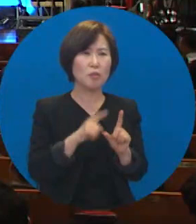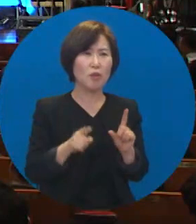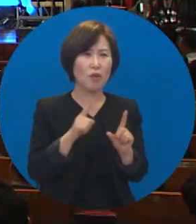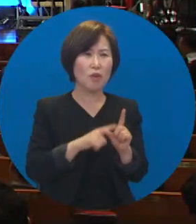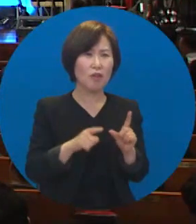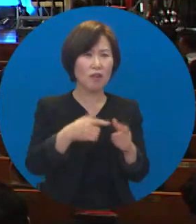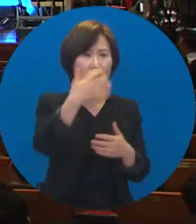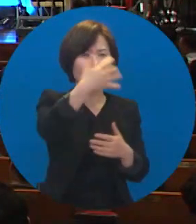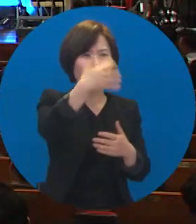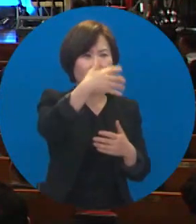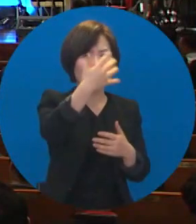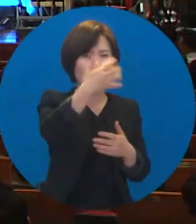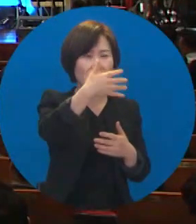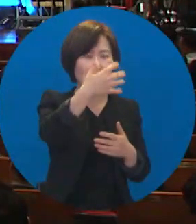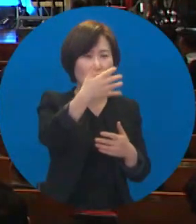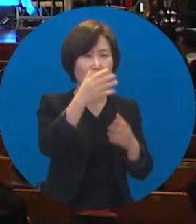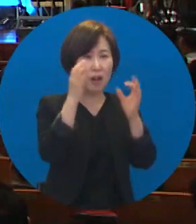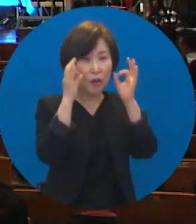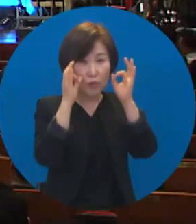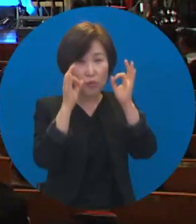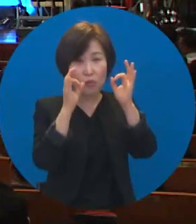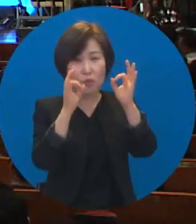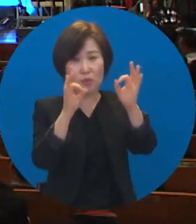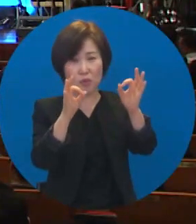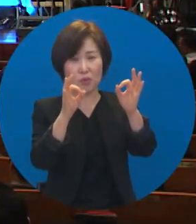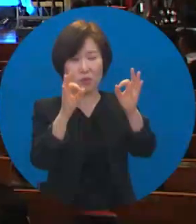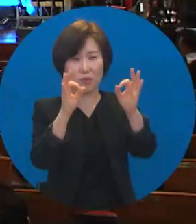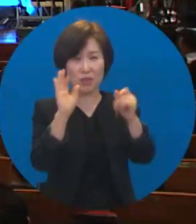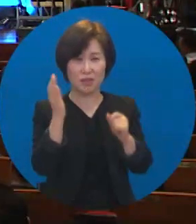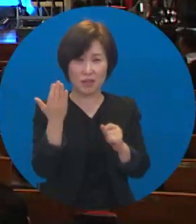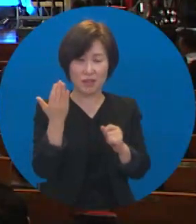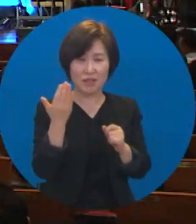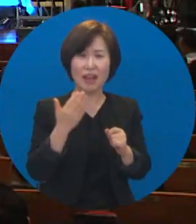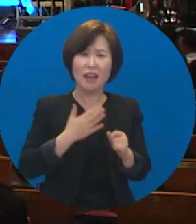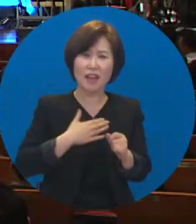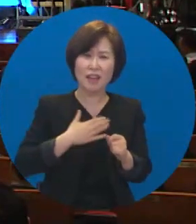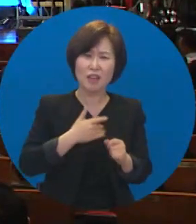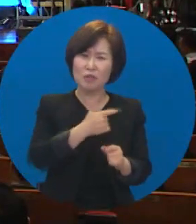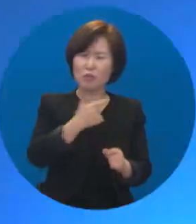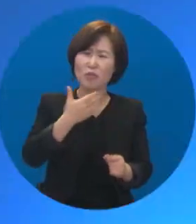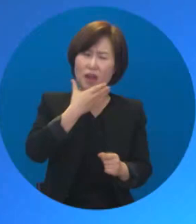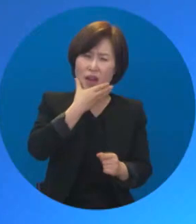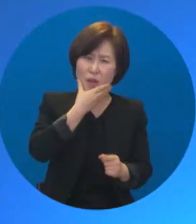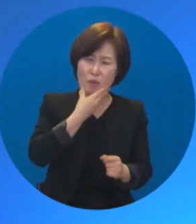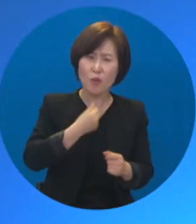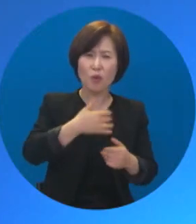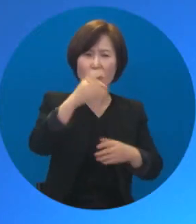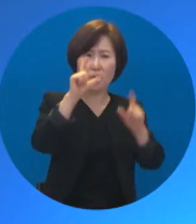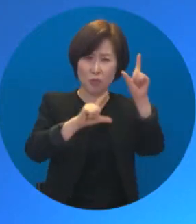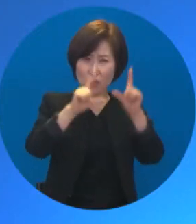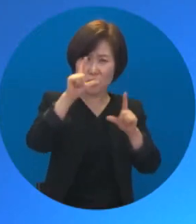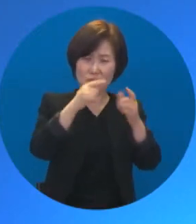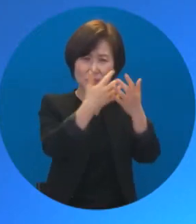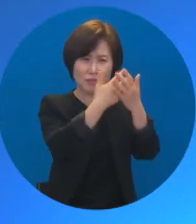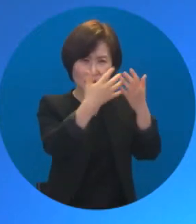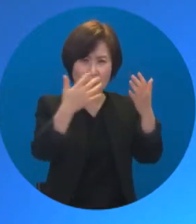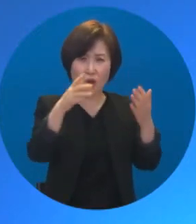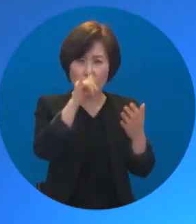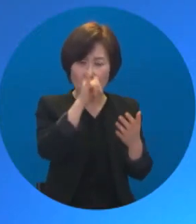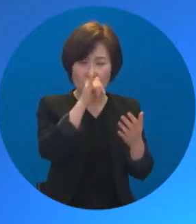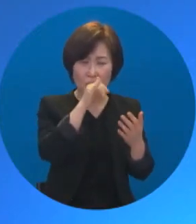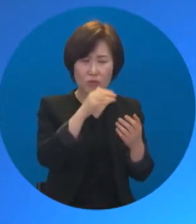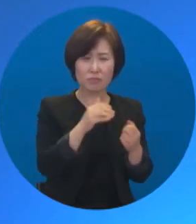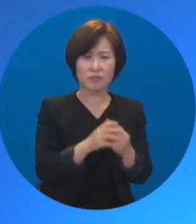아름다운 영화, 너무 행복한 영화의 여주인공이었던 거예요. 하나님, 아직은 안 됩니다.